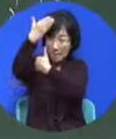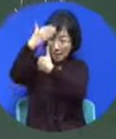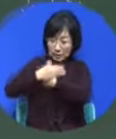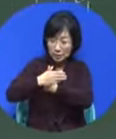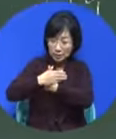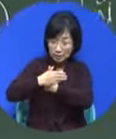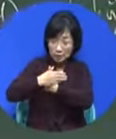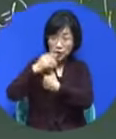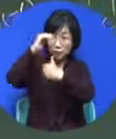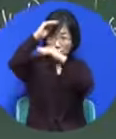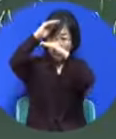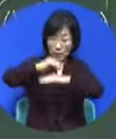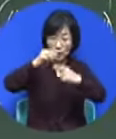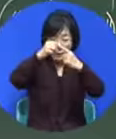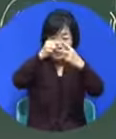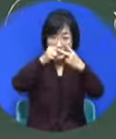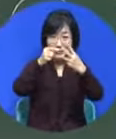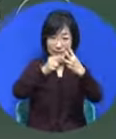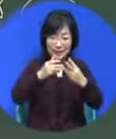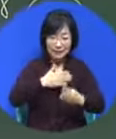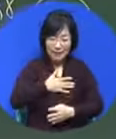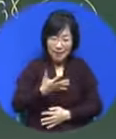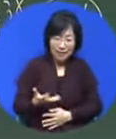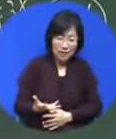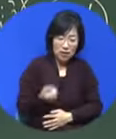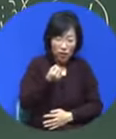갚 예님 이으로